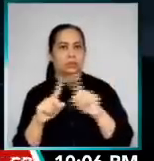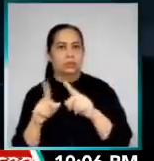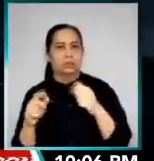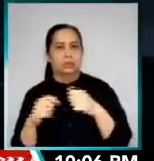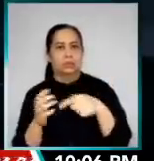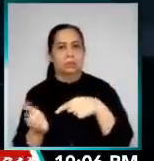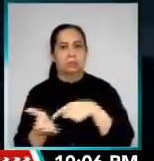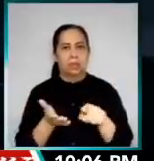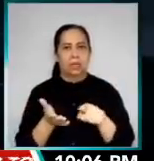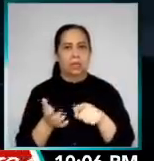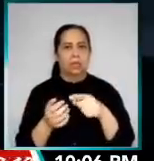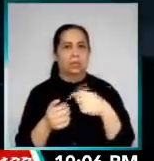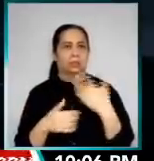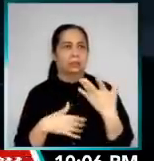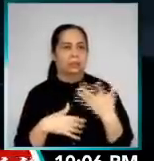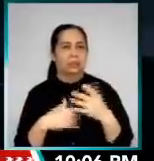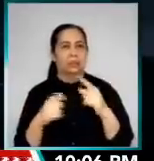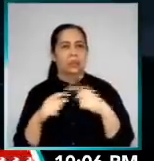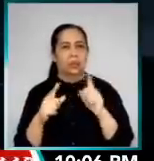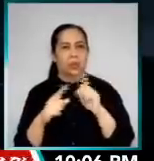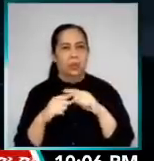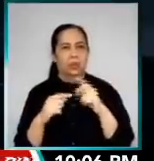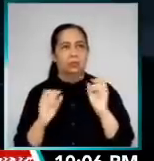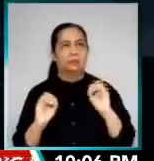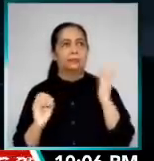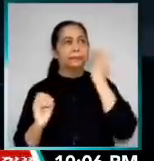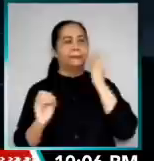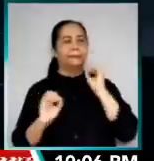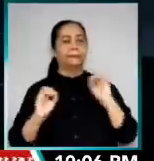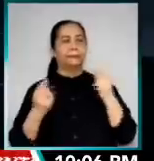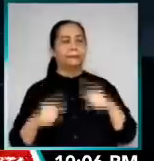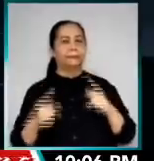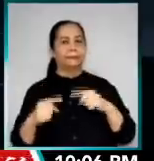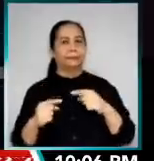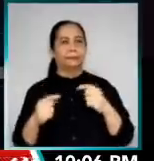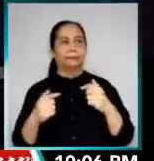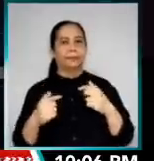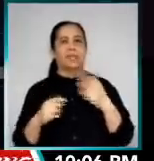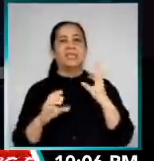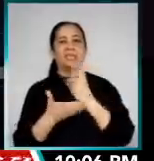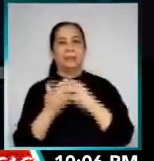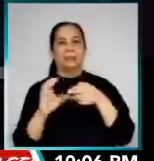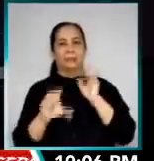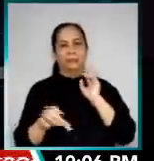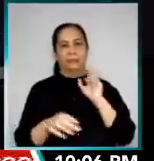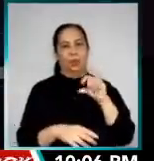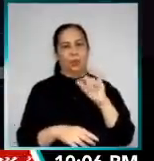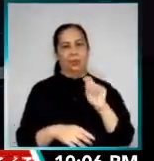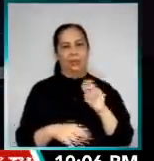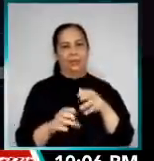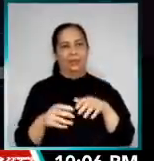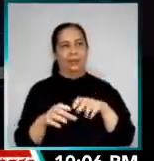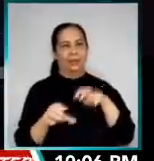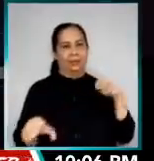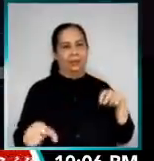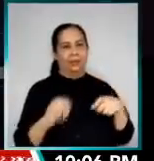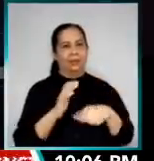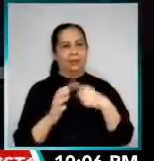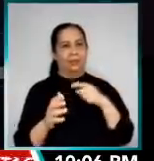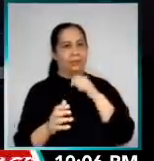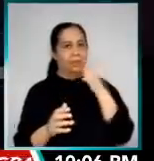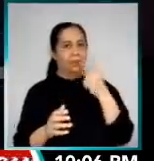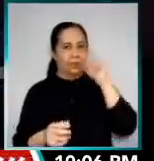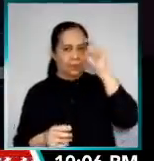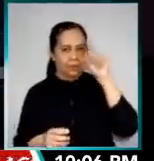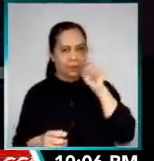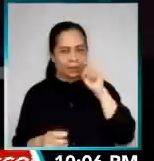day, and then they will act like nothing happened. So may mga nag-quit na dahil doon. Minsan, hindi lang basta sex, minsan kukunin